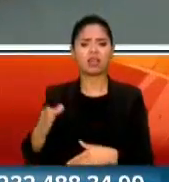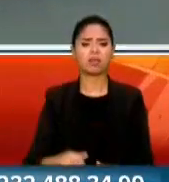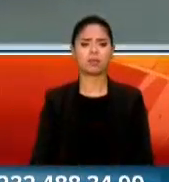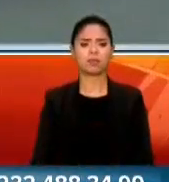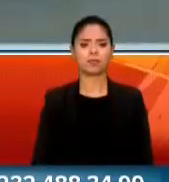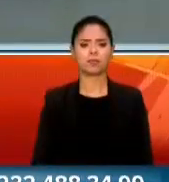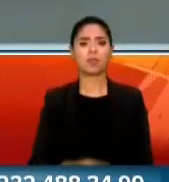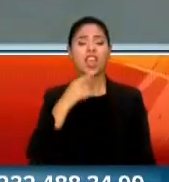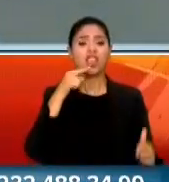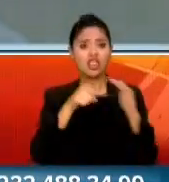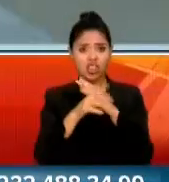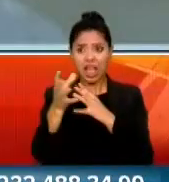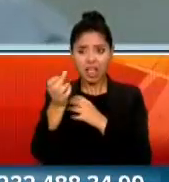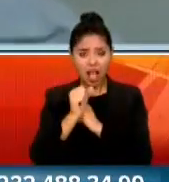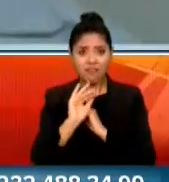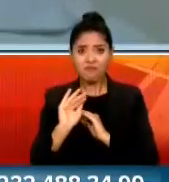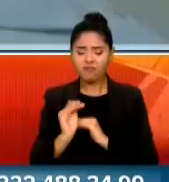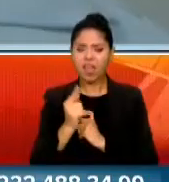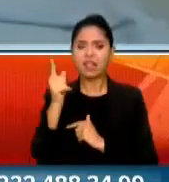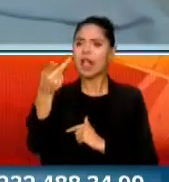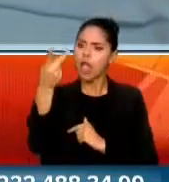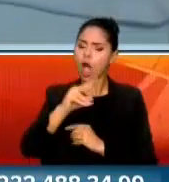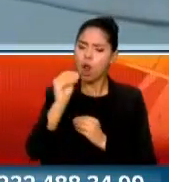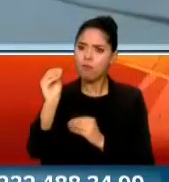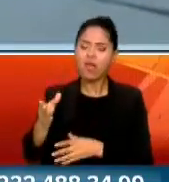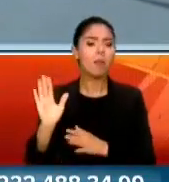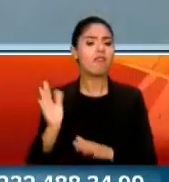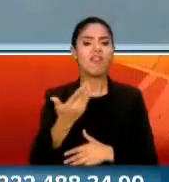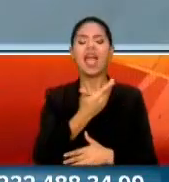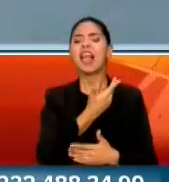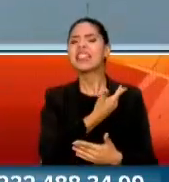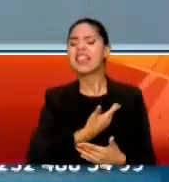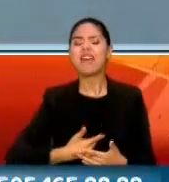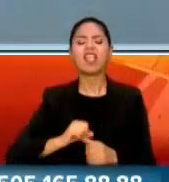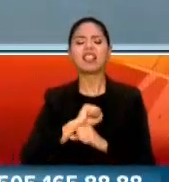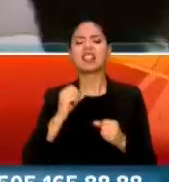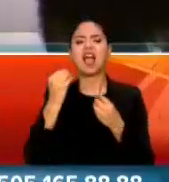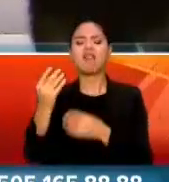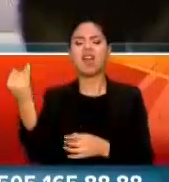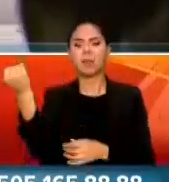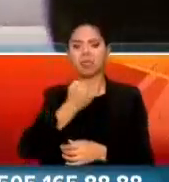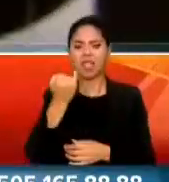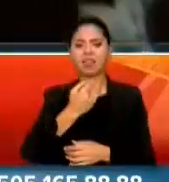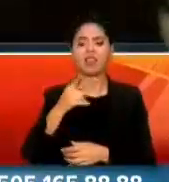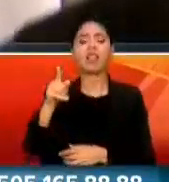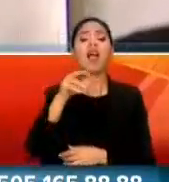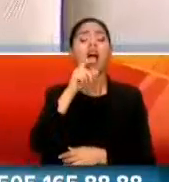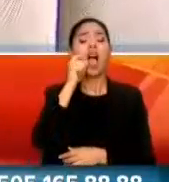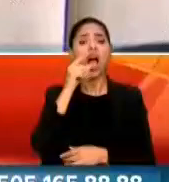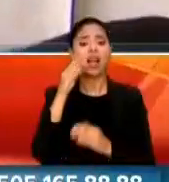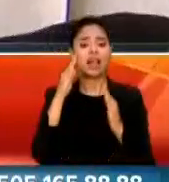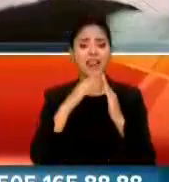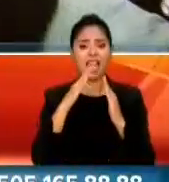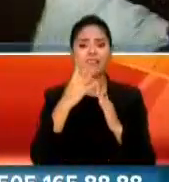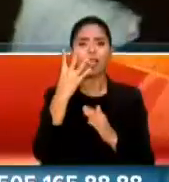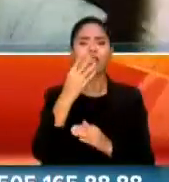Ya şikayetini alırsın, ya seni burada öldürürüm, ya da en sevdiklerine zarar veririm diye tehdit ettim. Ankara Keçiören'deki evinde